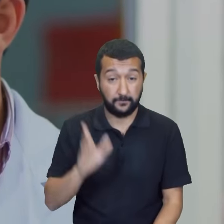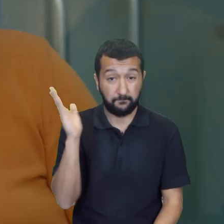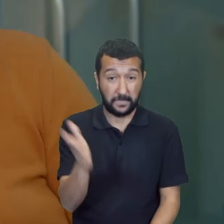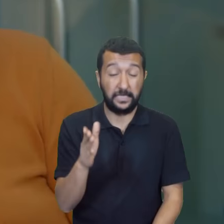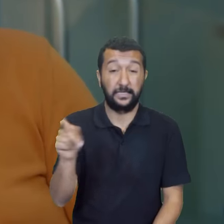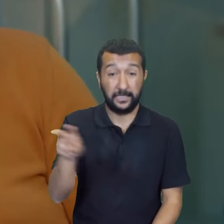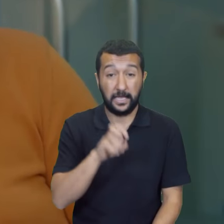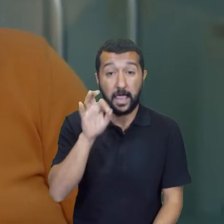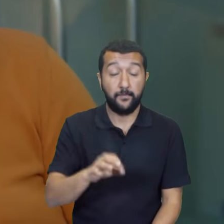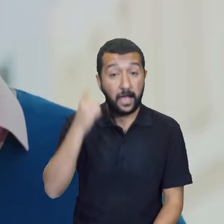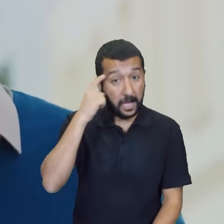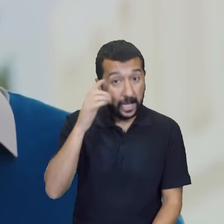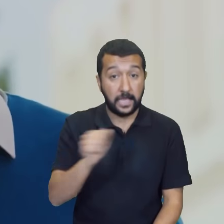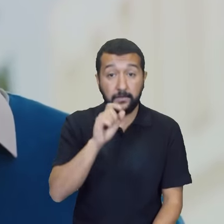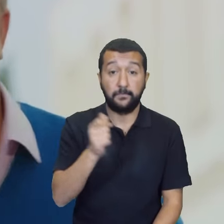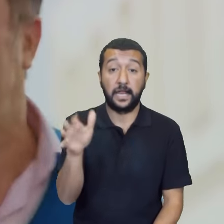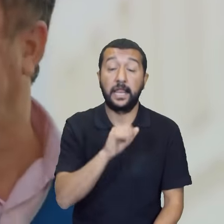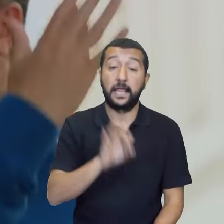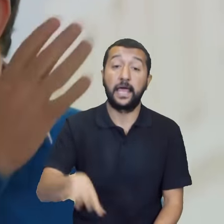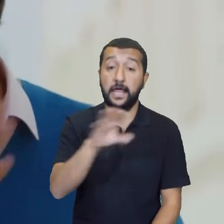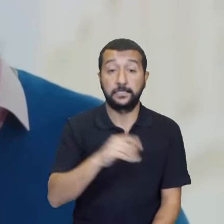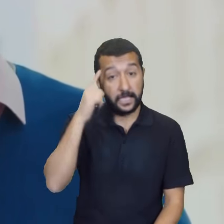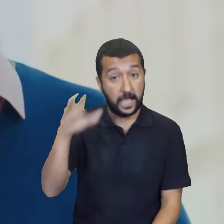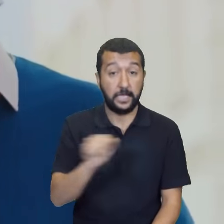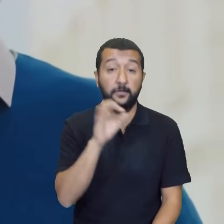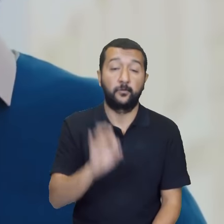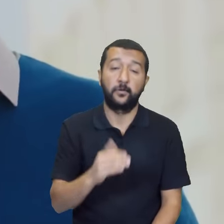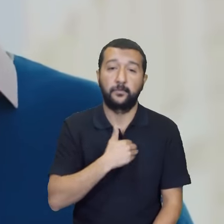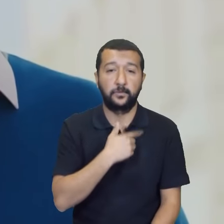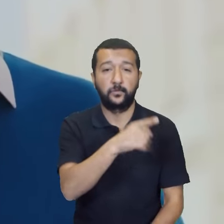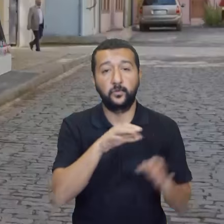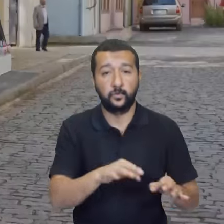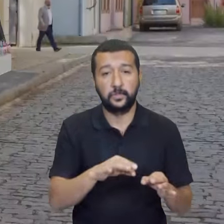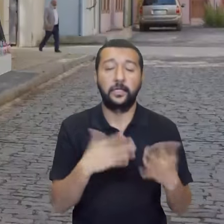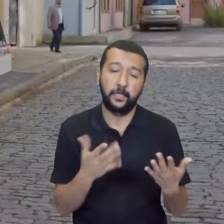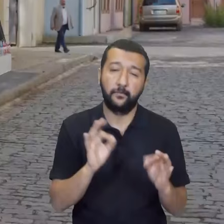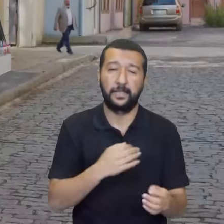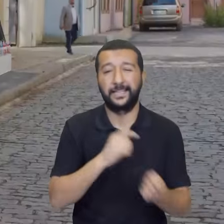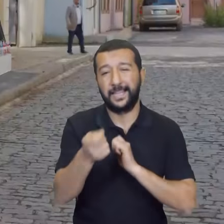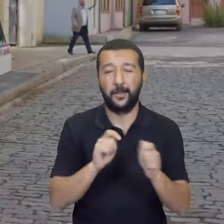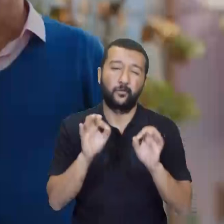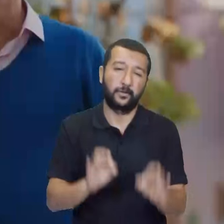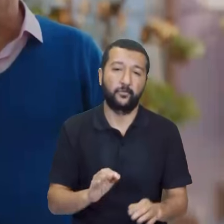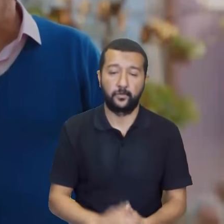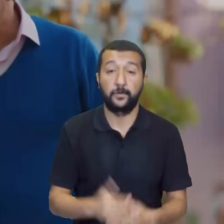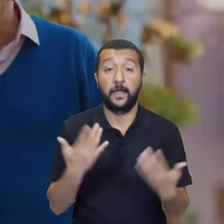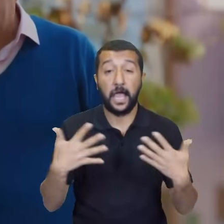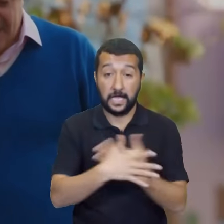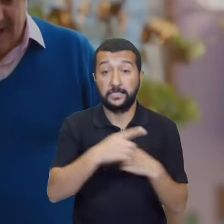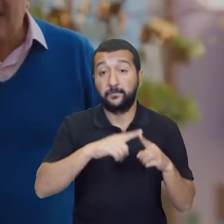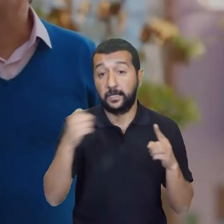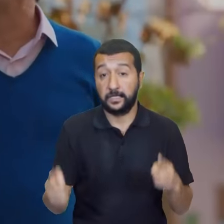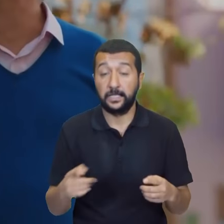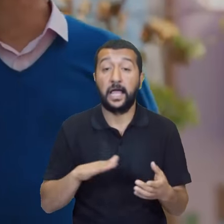zamanları ya. Şener hem aklını alır, hem paranı alır. Her şeyi alır, uçurur gider. Bizimki de şu an iptal. Ben de bunu değerlendiriyorum birader. Akşama